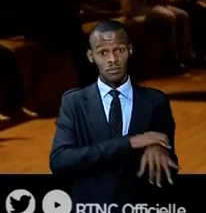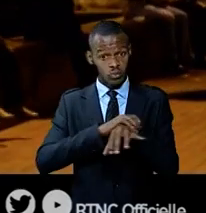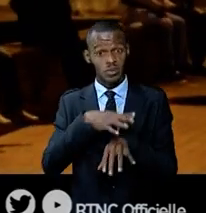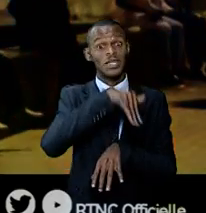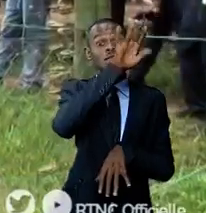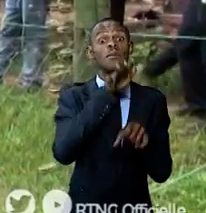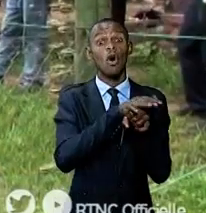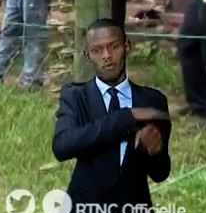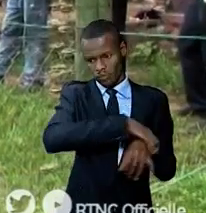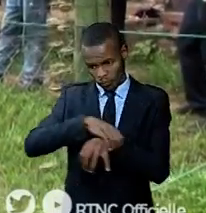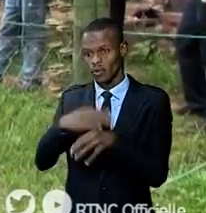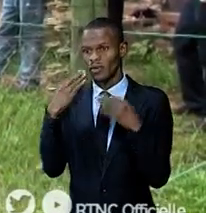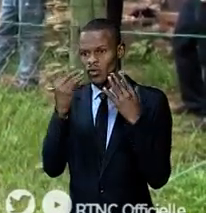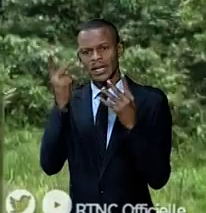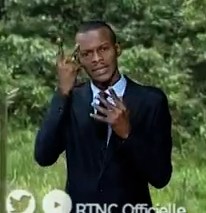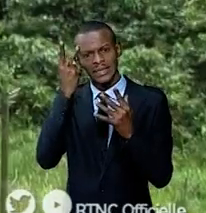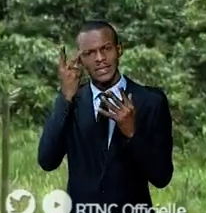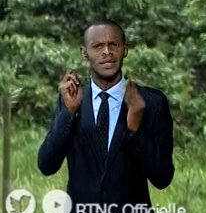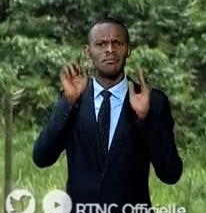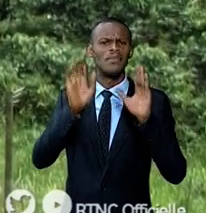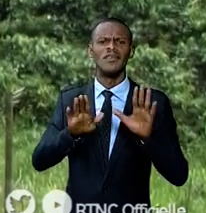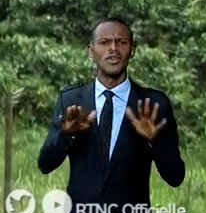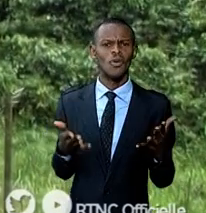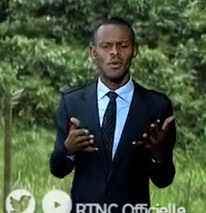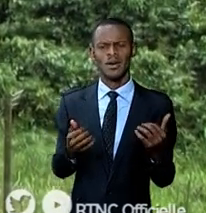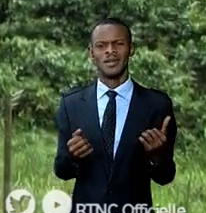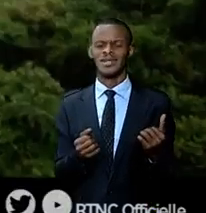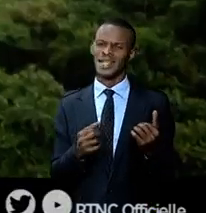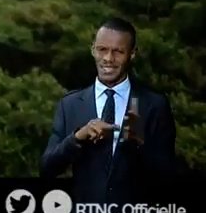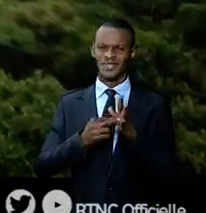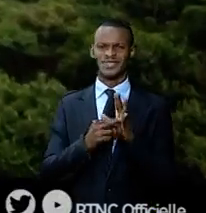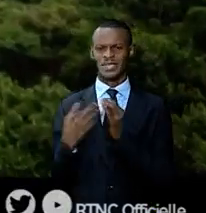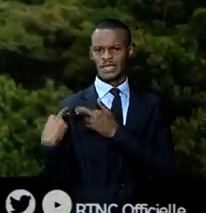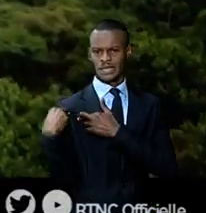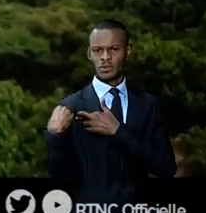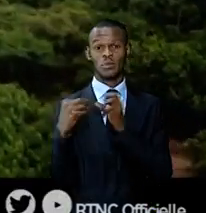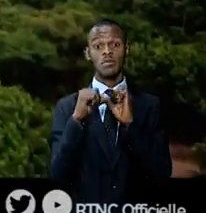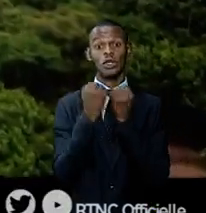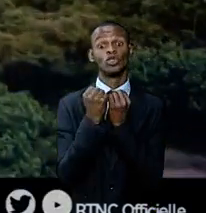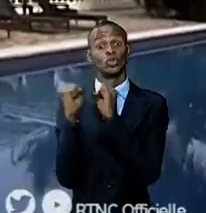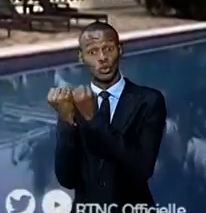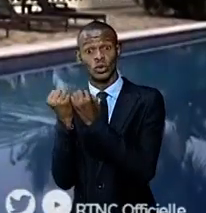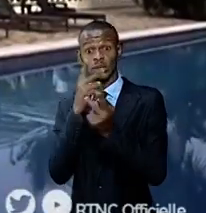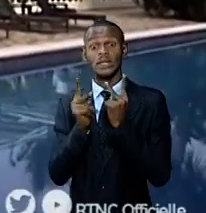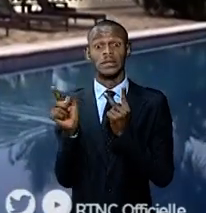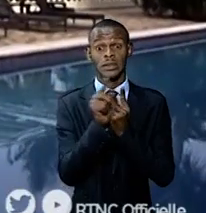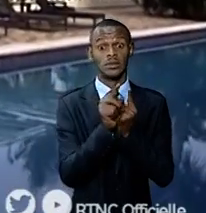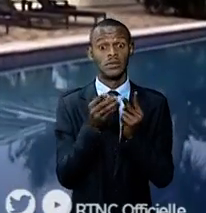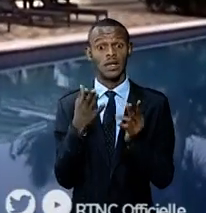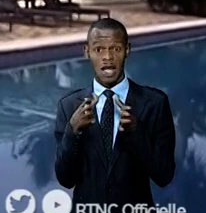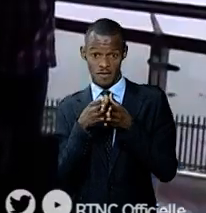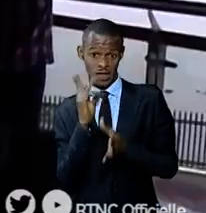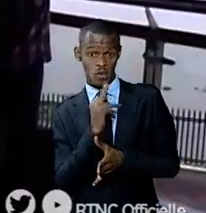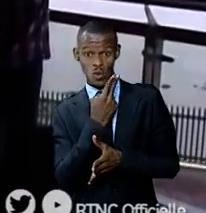qu'elle accueille, rendre leur séjour agréable, c'est la mission des agences de tourisme et autres hôtels-restaurants.